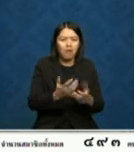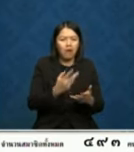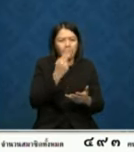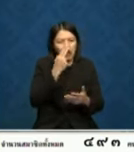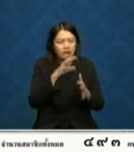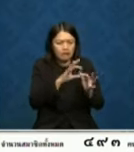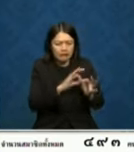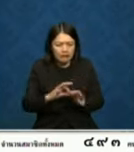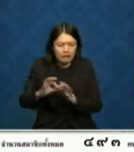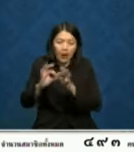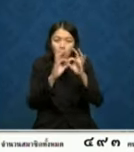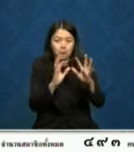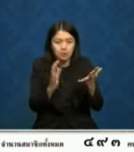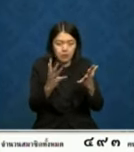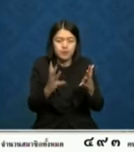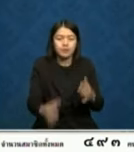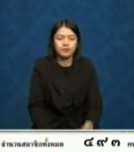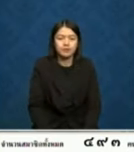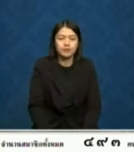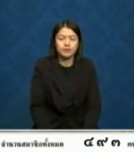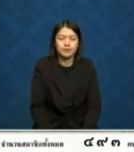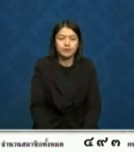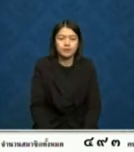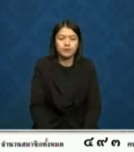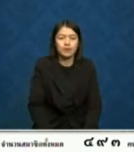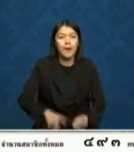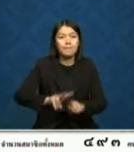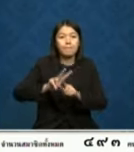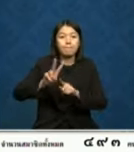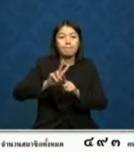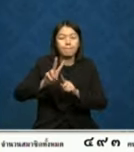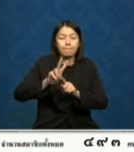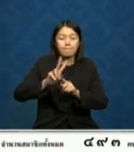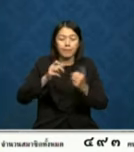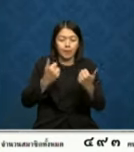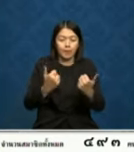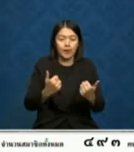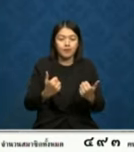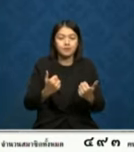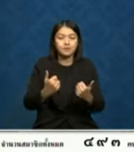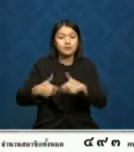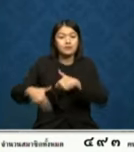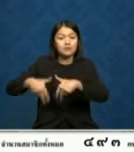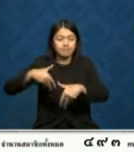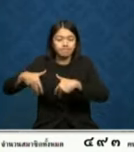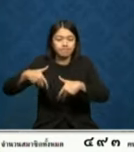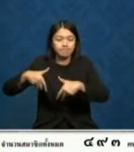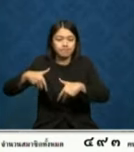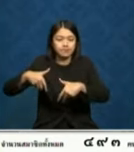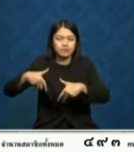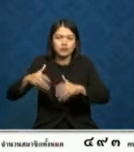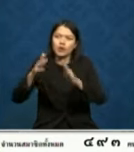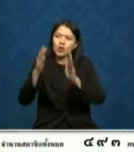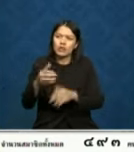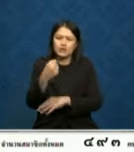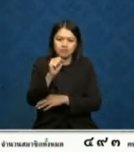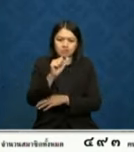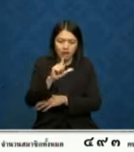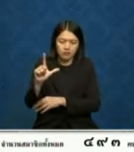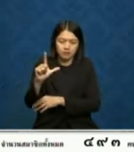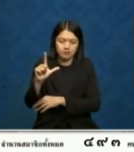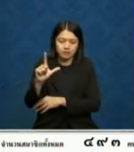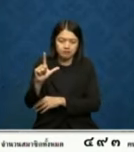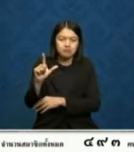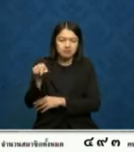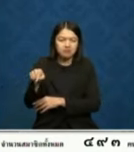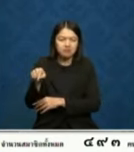ความเชื่อมโยงในเรื่องนี้นะครับส่วนที่ 2ครับท่านประธานครับวันนี้เรายังมีพี่น้องประชาชนไม่ต่ำกว่า10ล้านคน